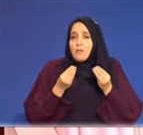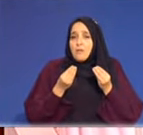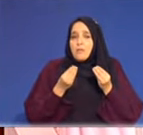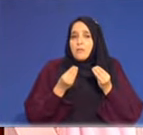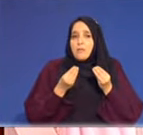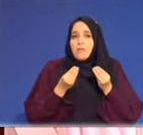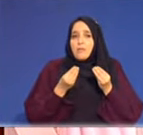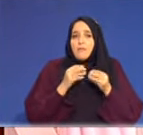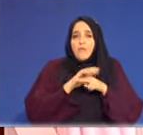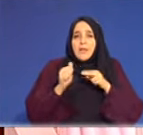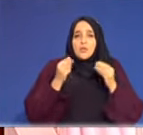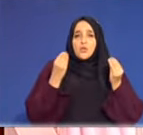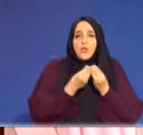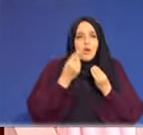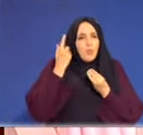هروبا من